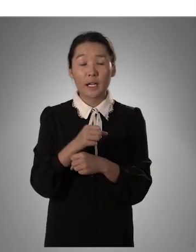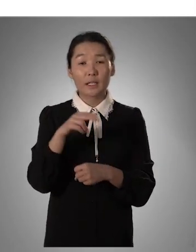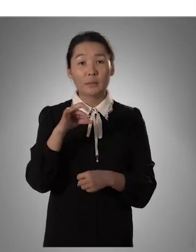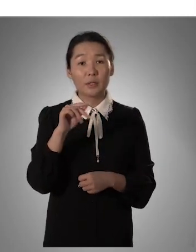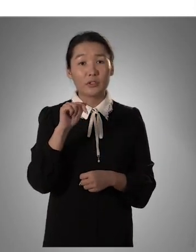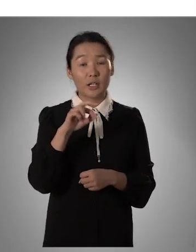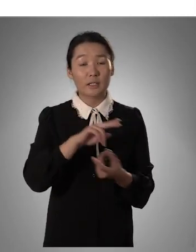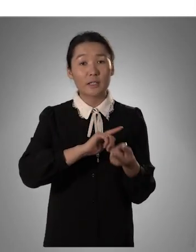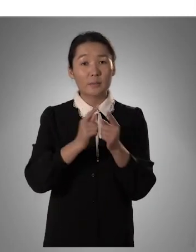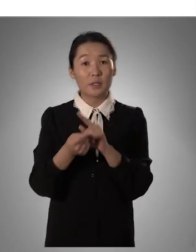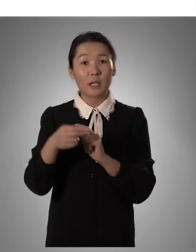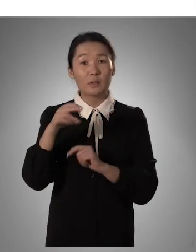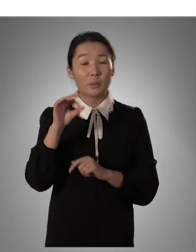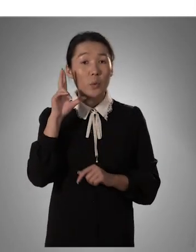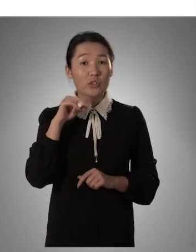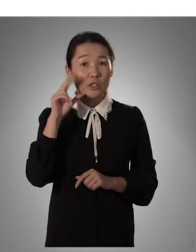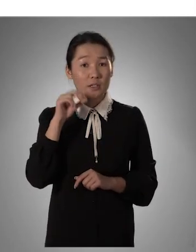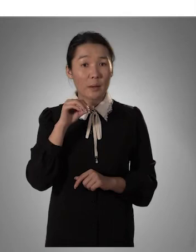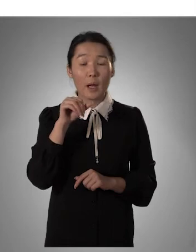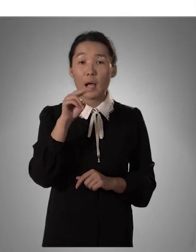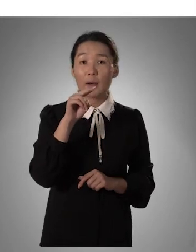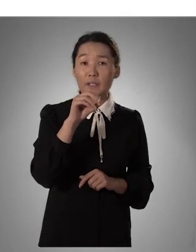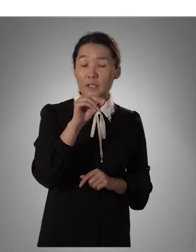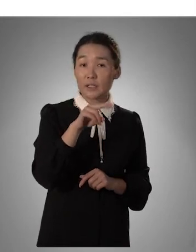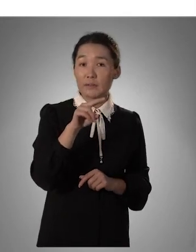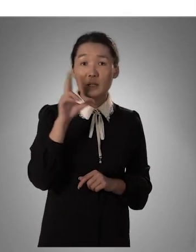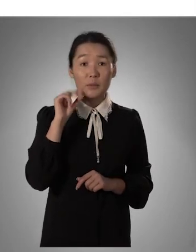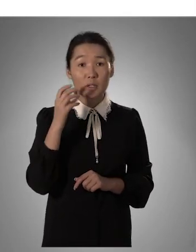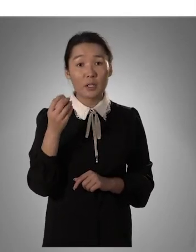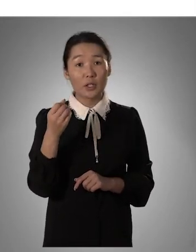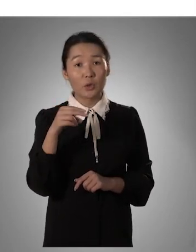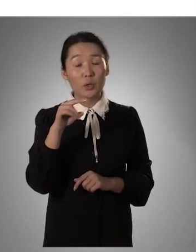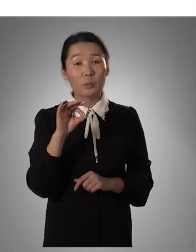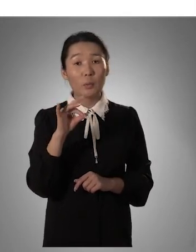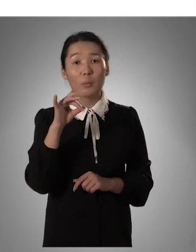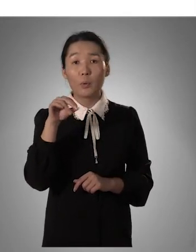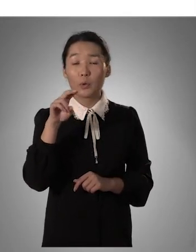изменяются по числам а в единственном числе еще и парадом